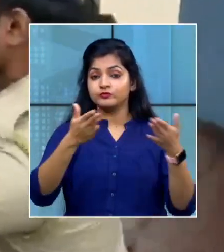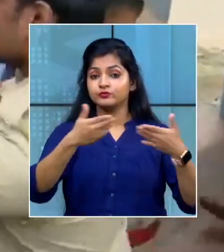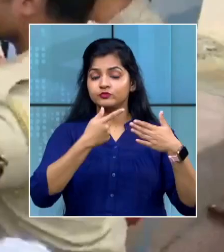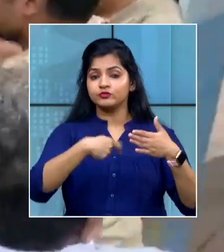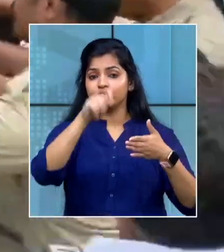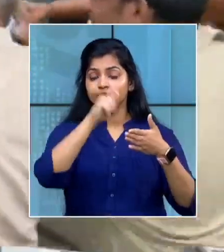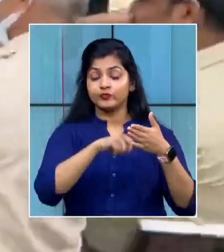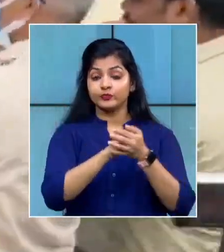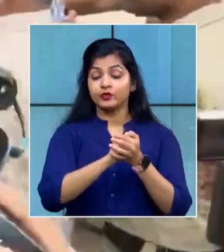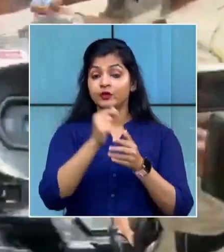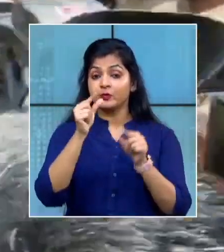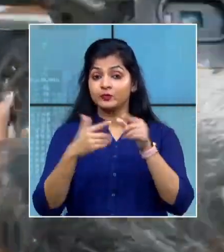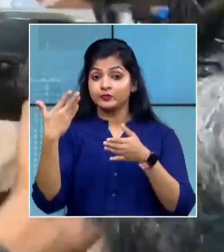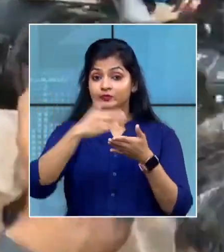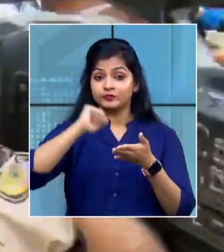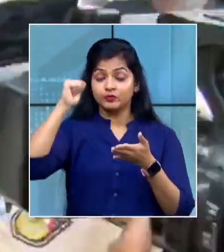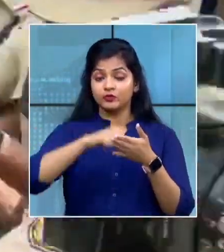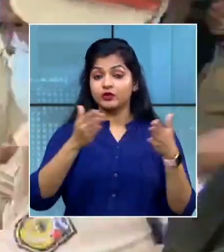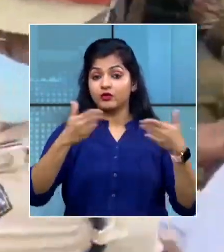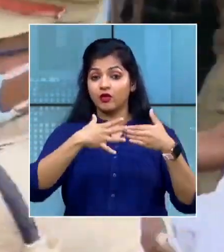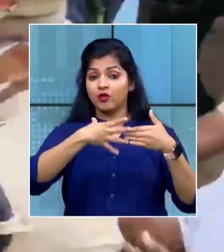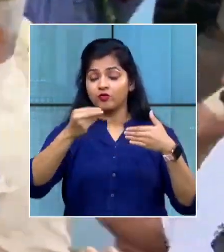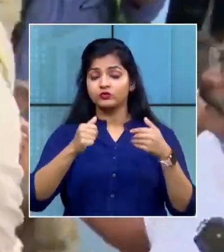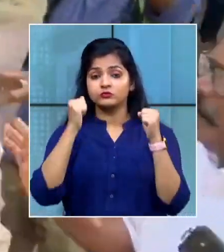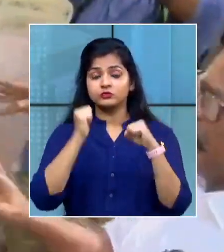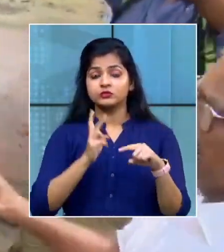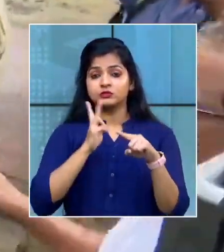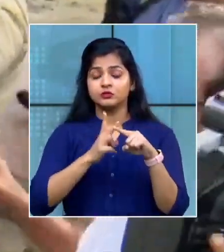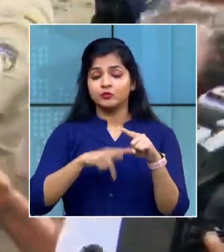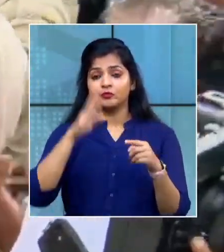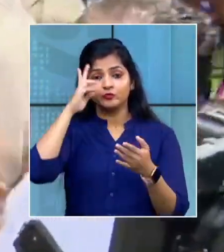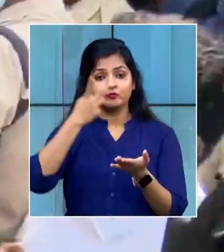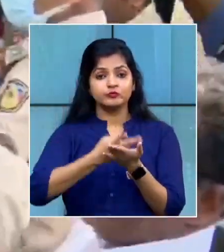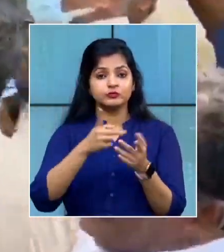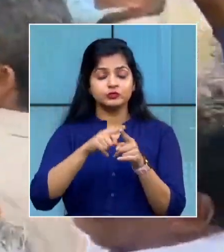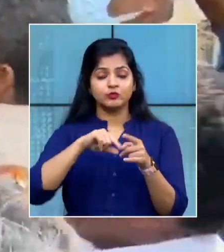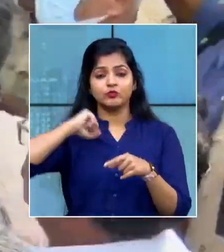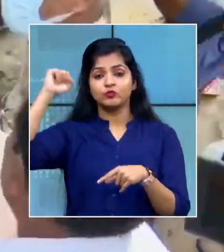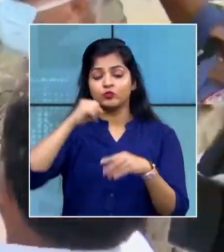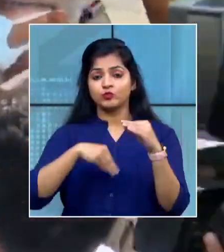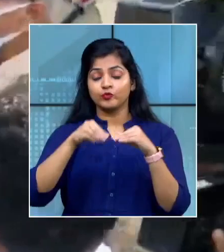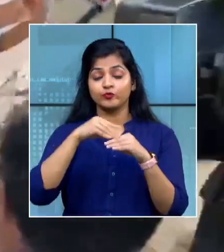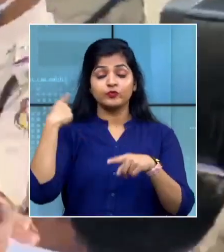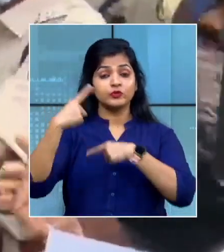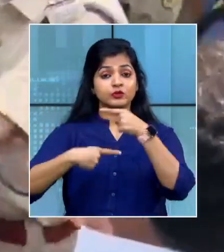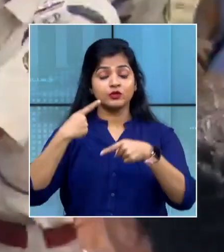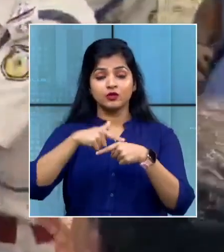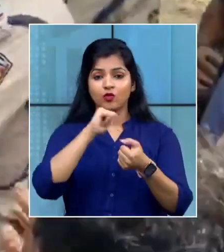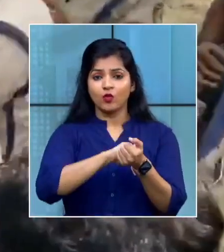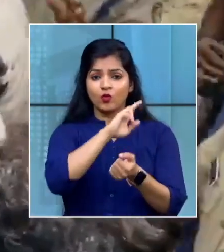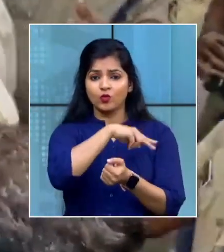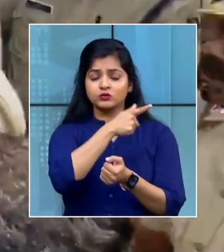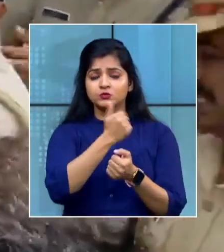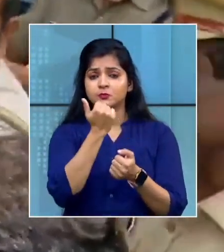മുൻപിൽ കുത്തിയിരുന്നും കിടന്നും പ്രതിഷേധിക്കുകയാണ്. ദൃശ്യങ്ങൾ നമുക്ക് കാണാം. കുത്തിയിരുന്നും കിടന്നുമാണ് പ്രതിഷേധിക്കുന്നത്. നിരന്തരമായി ഈ